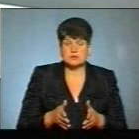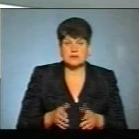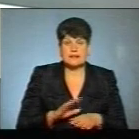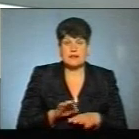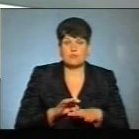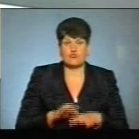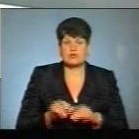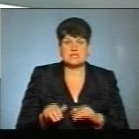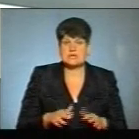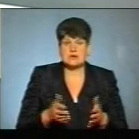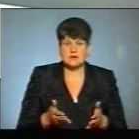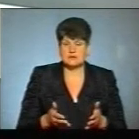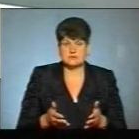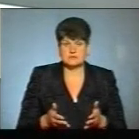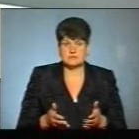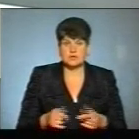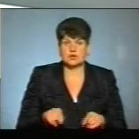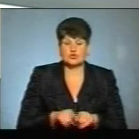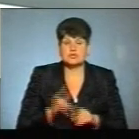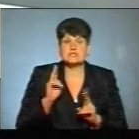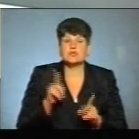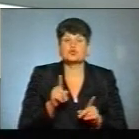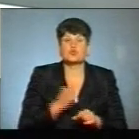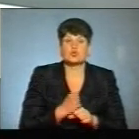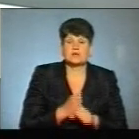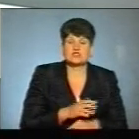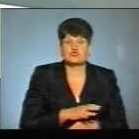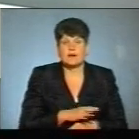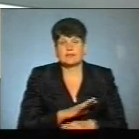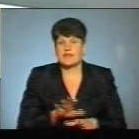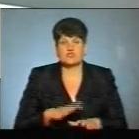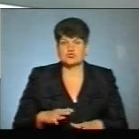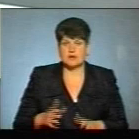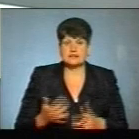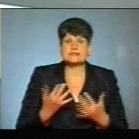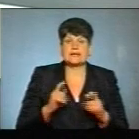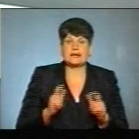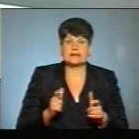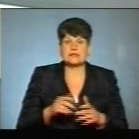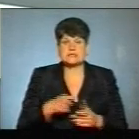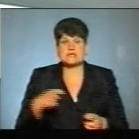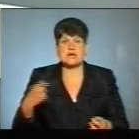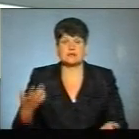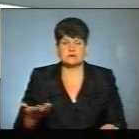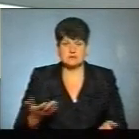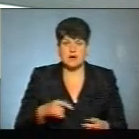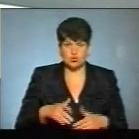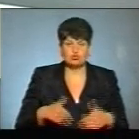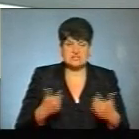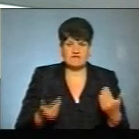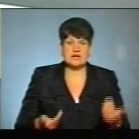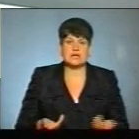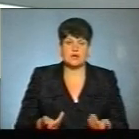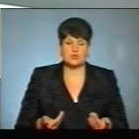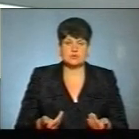зараз діяльність і теж не знає, що йому робити, чекати, не чекати, наскільки цей карантин затягнеться. А все-таки люди звертаються, тому